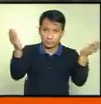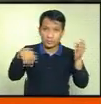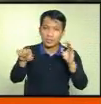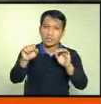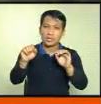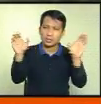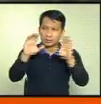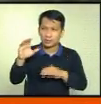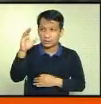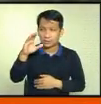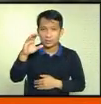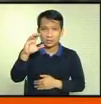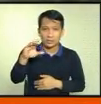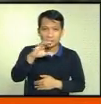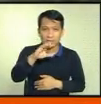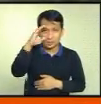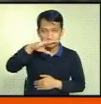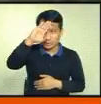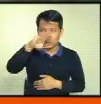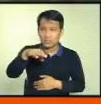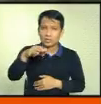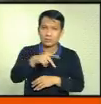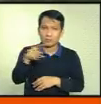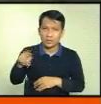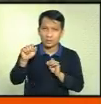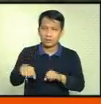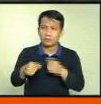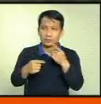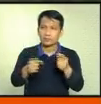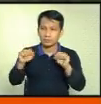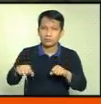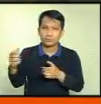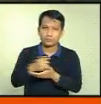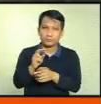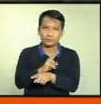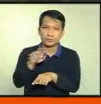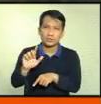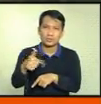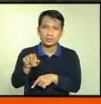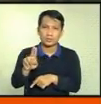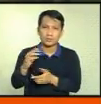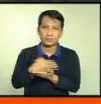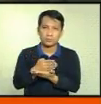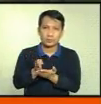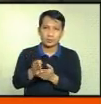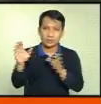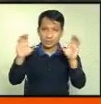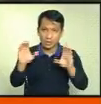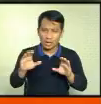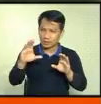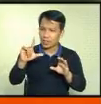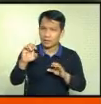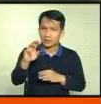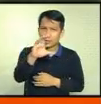ng Cavite at bayan ng Porac sa Pampanga. Sa ilalim po nito, maaaring gamitin ng mga LGUs ang kanilang calamity funds